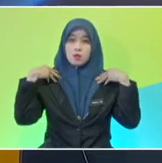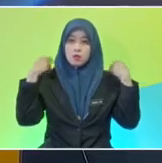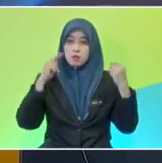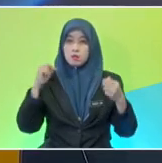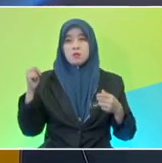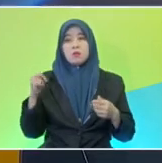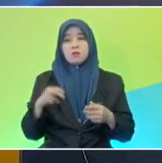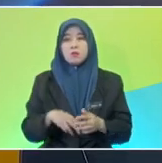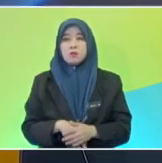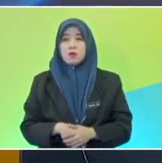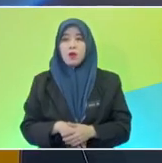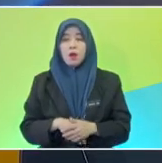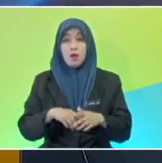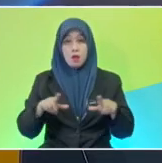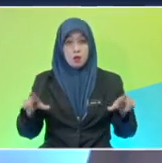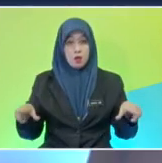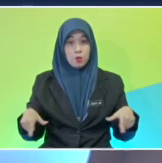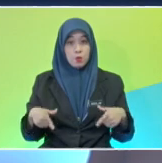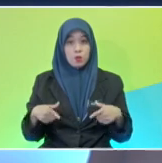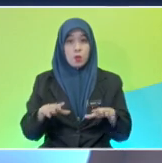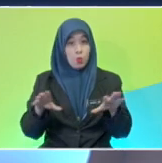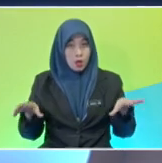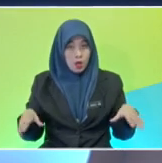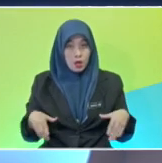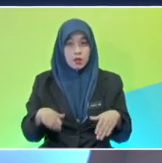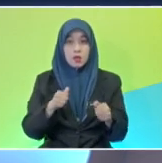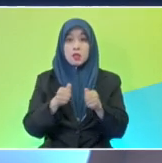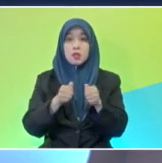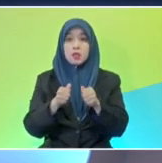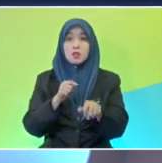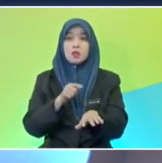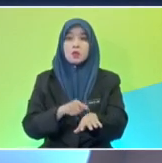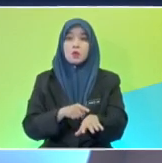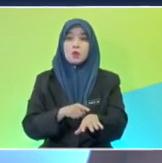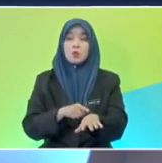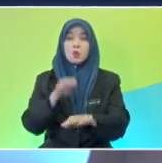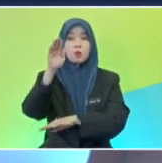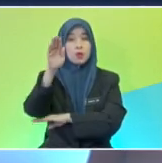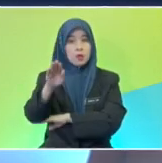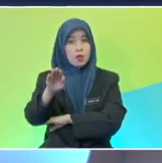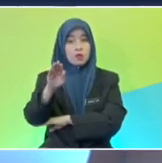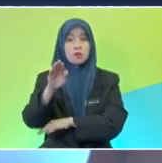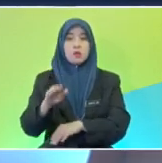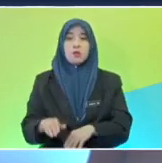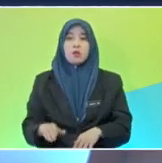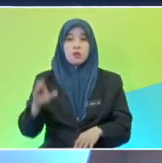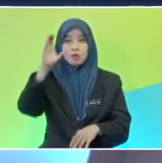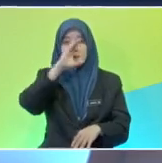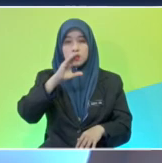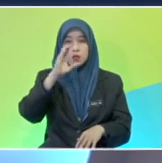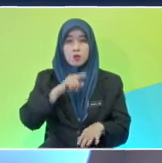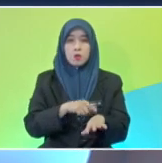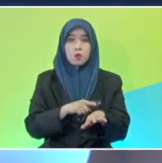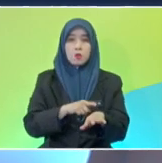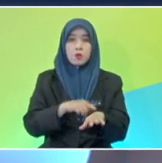pergi lakukan aktiviti luar pada waktu petang. Jadi kalau awak masih nak bermain Akmal, tak ada masalah. Cari ruangan yang selamat untuk kita